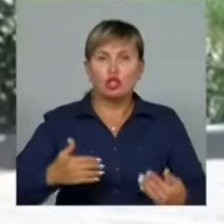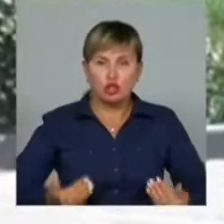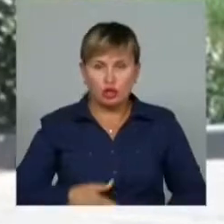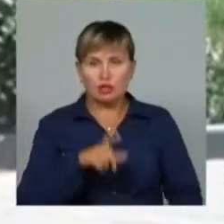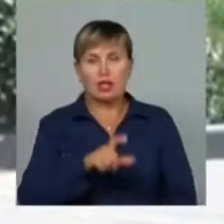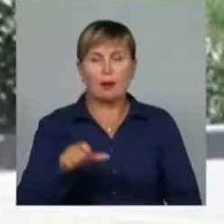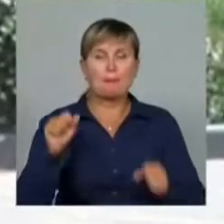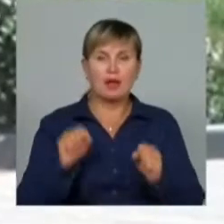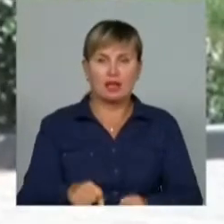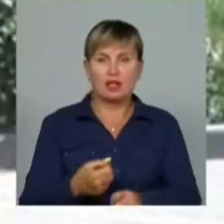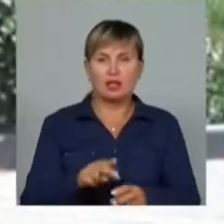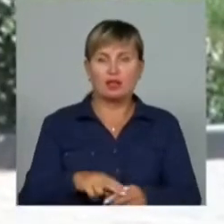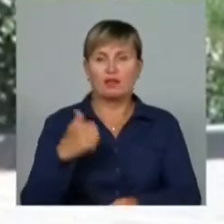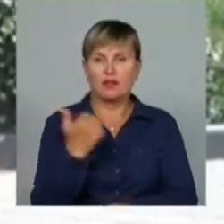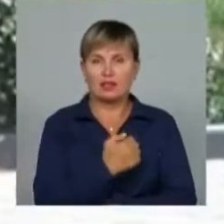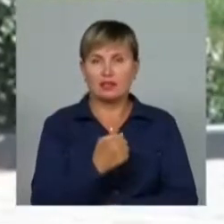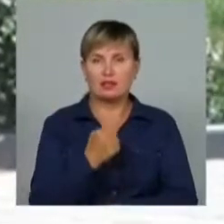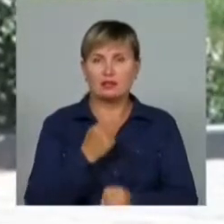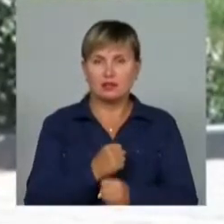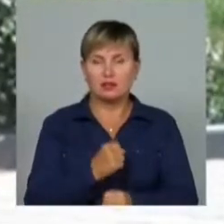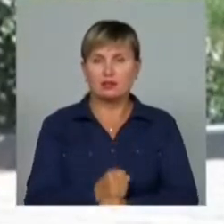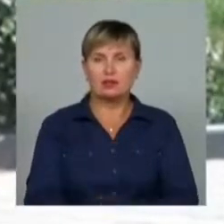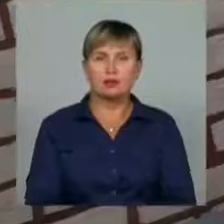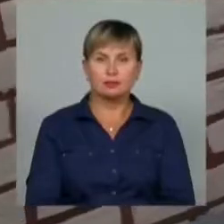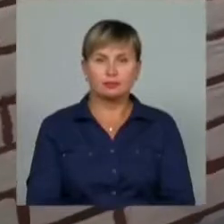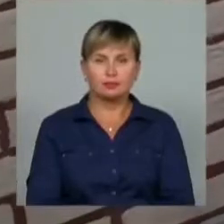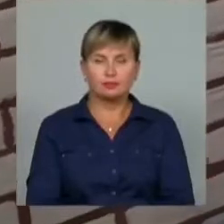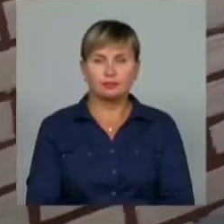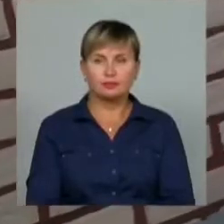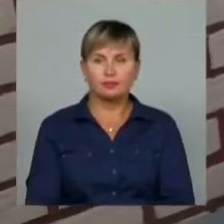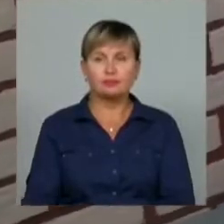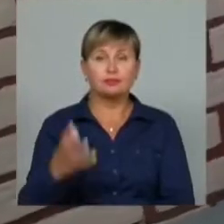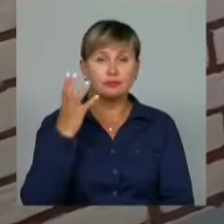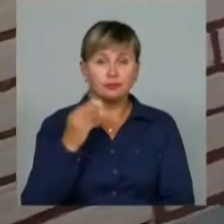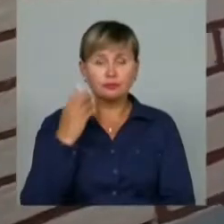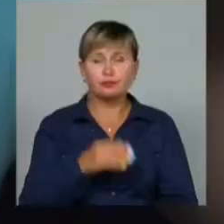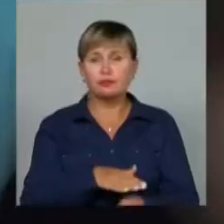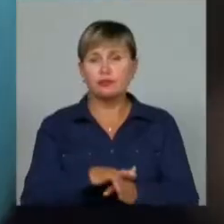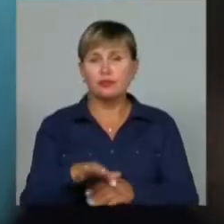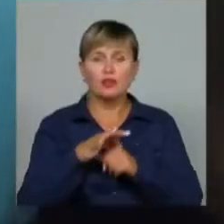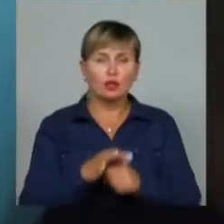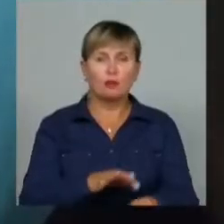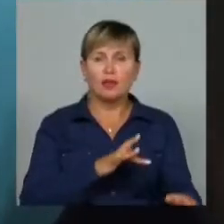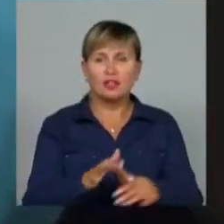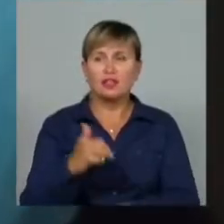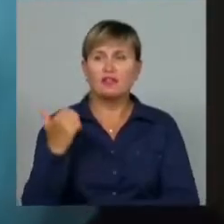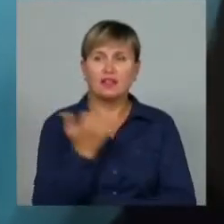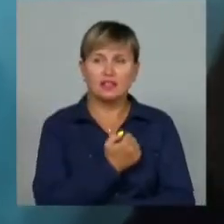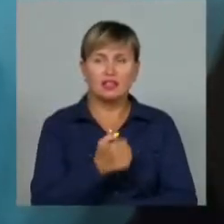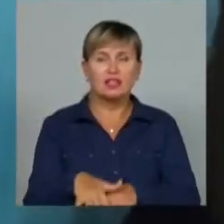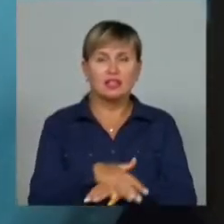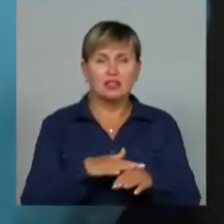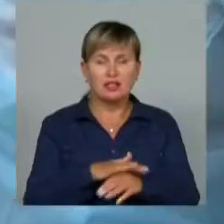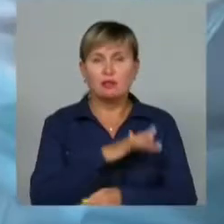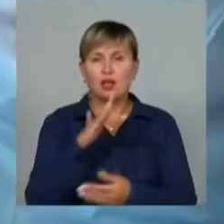могли этой вакциной, этим препаратом воспользоваться. Тем временем в Алматы полным ходом идет процесс вакцинации населения.